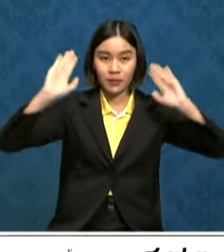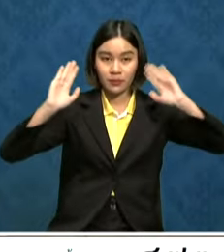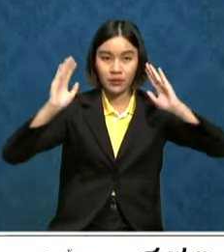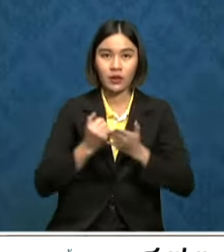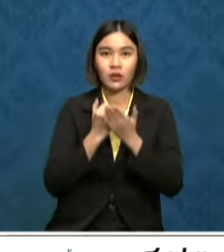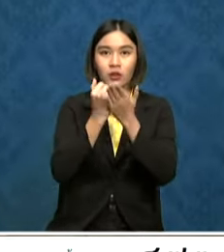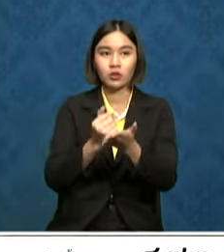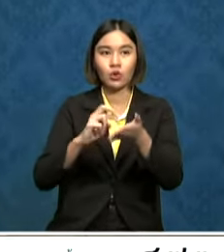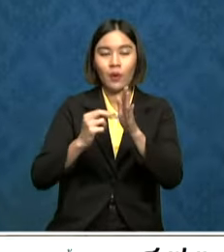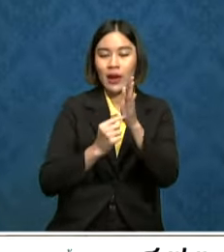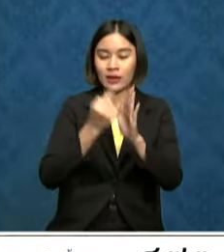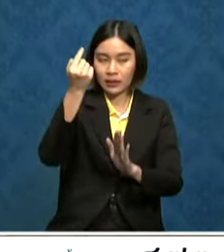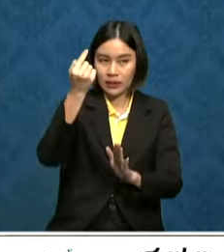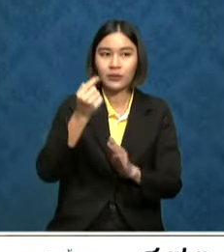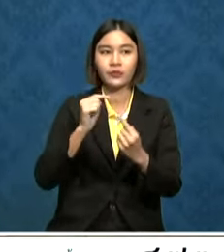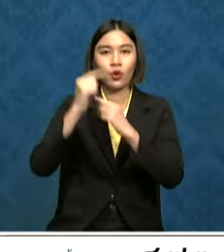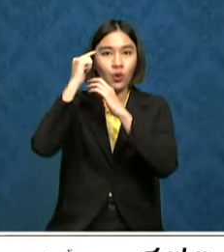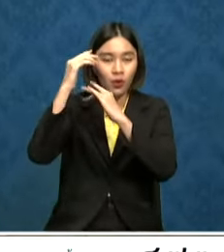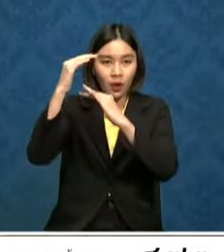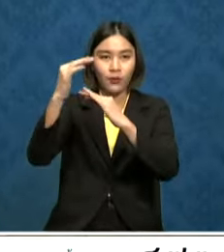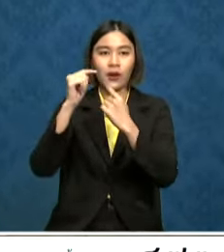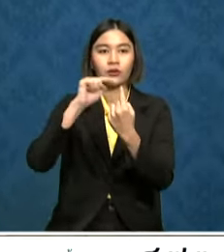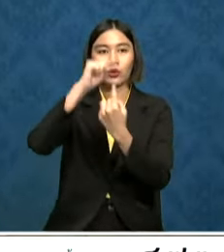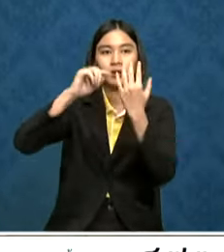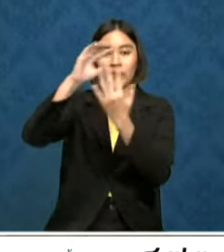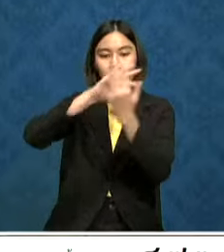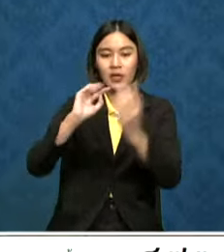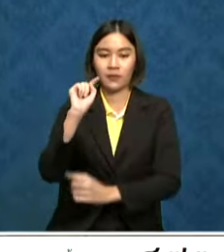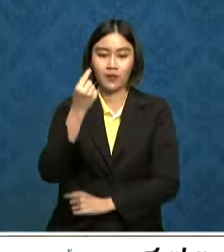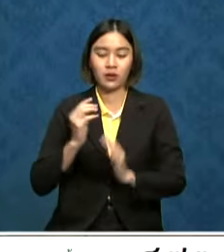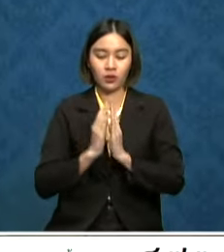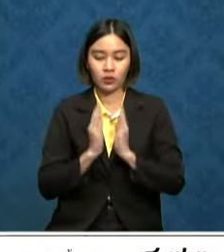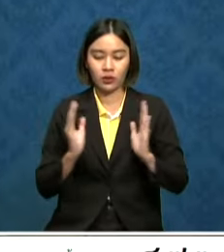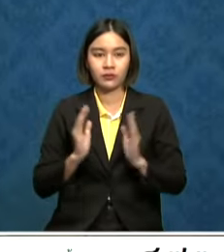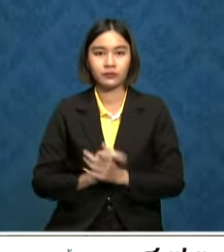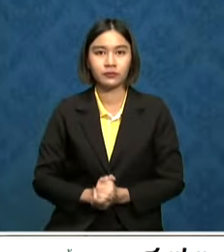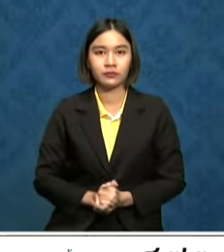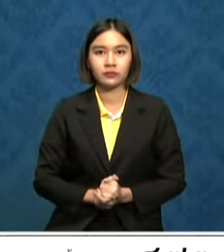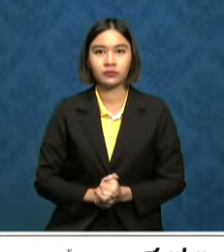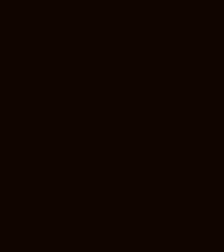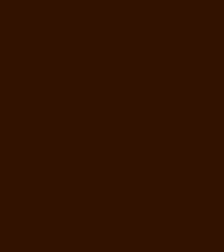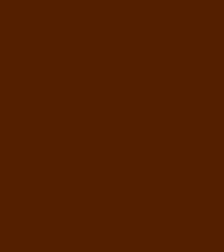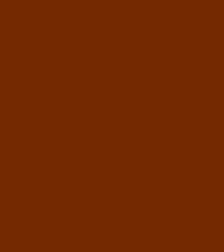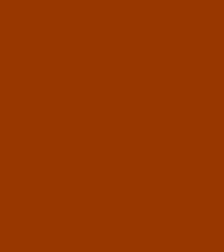เป็นการรีสตาร์ทหรือจุดไฟความหวังให้ประเทศไทยเราอีกครั้งนค่ะขอบคุณค่ะ